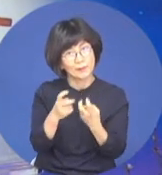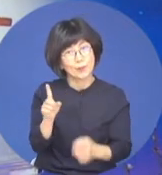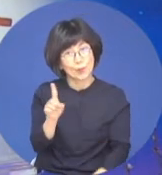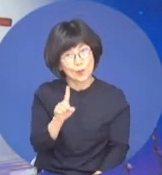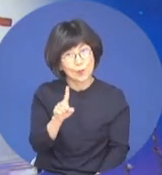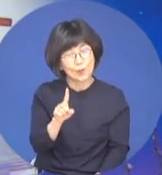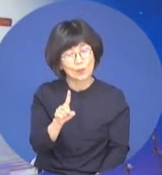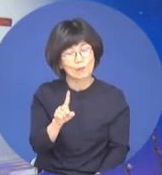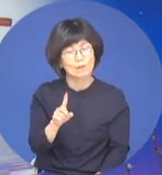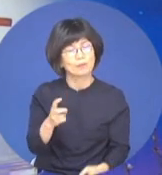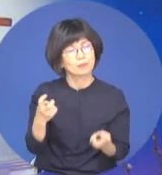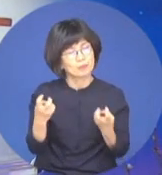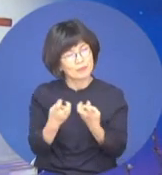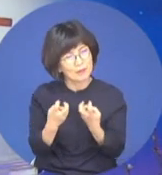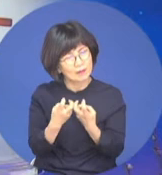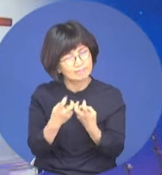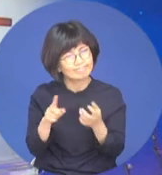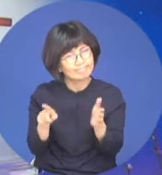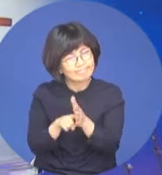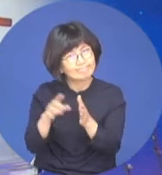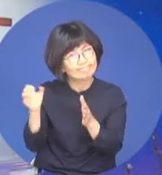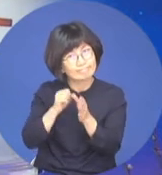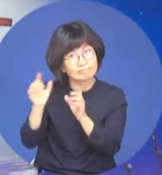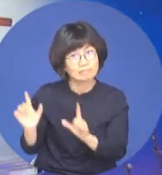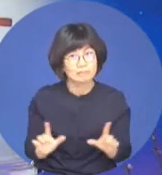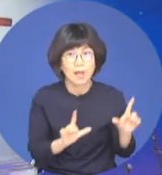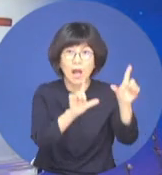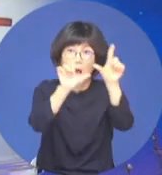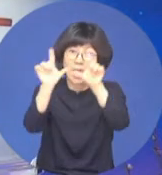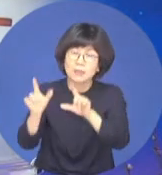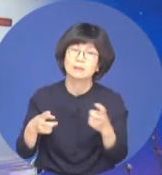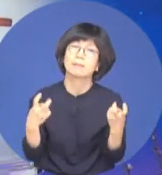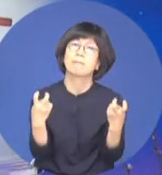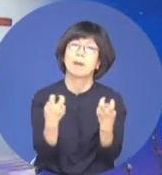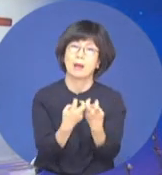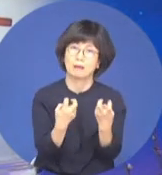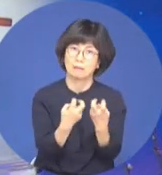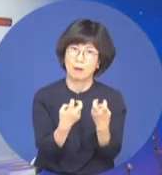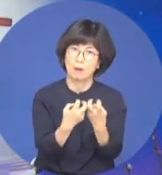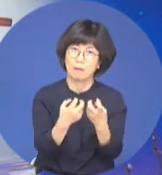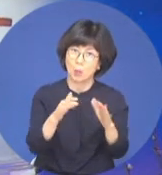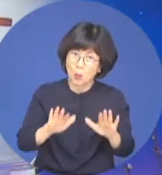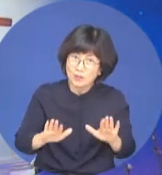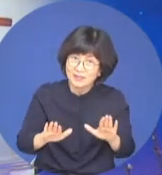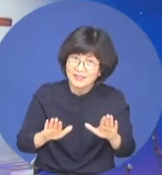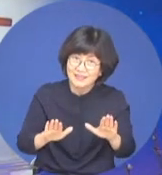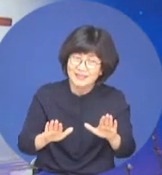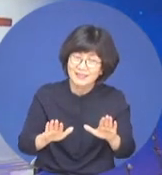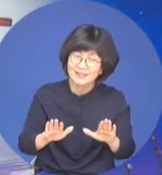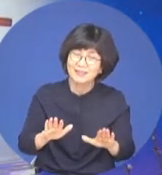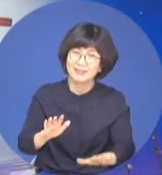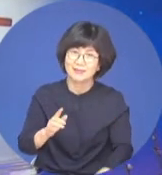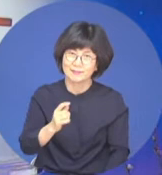믿음으로 살 수 있는지, 믿음으로 사는 방법을 오늘 말씀을 통해서 우리가 묵상하고 은혜